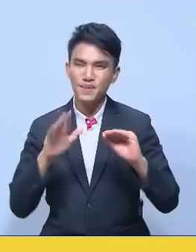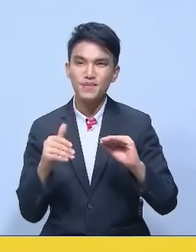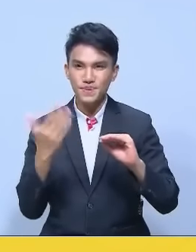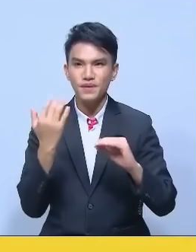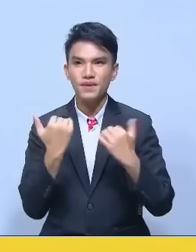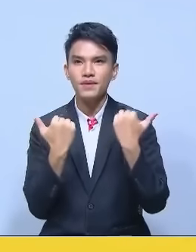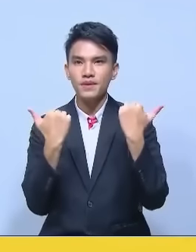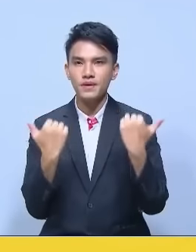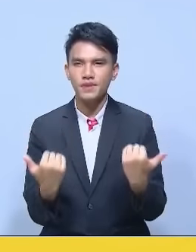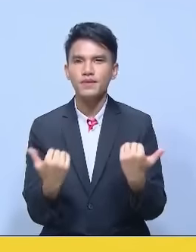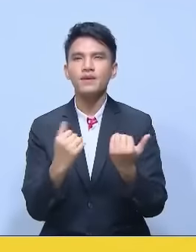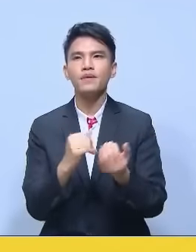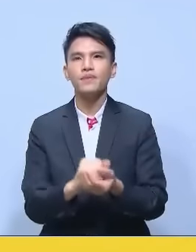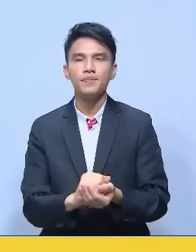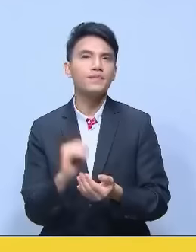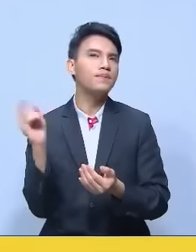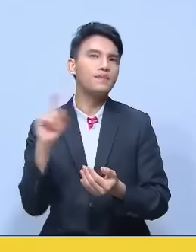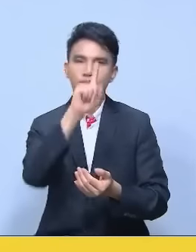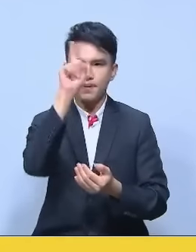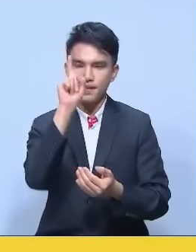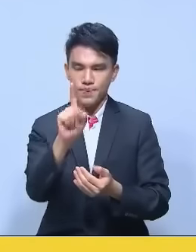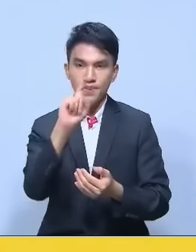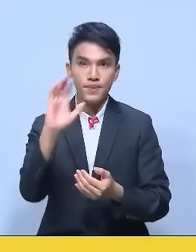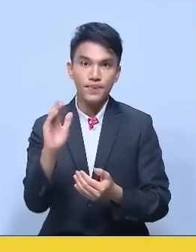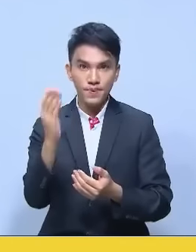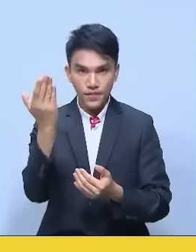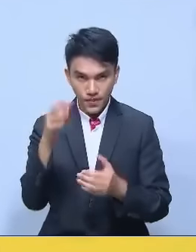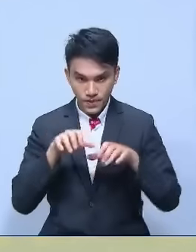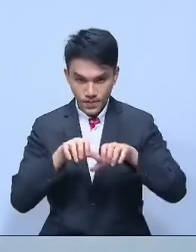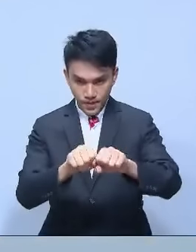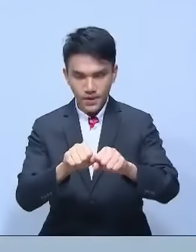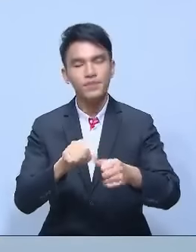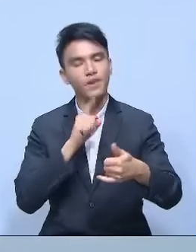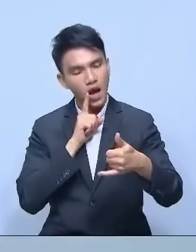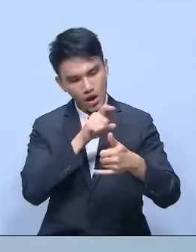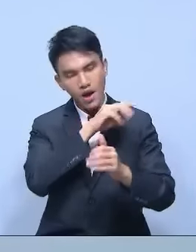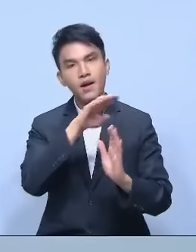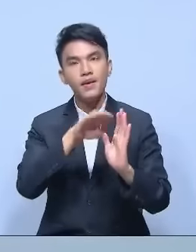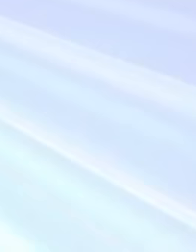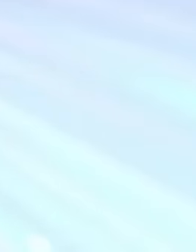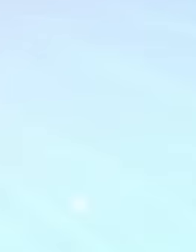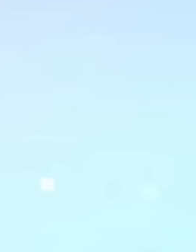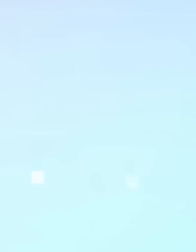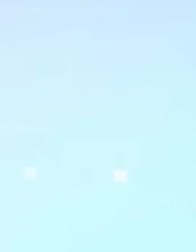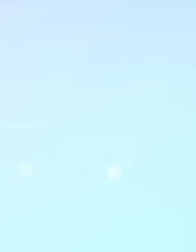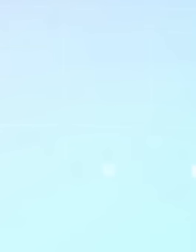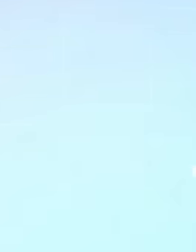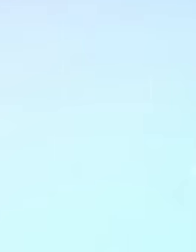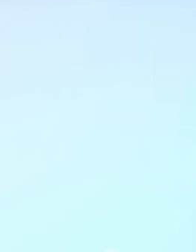าตอนนี้ก็ยังเป็นผู้ต้องสงสัยอยู่นะ ค่ะ เดี๋ยวรอการจับกลุ่มแล้วก็มาสอบสวนกันต่อไปนะคะ